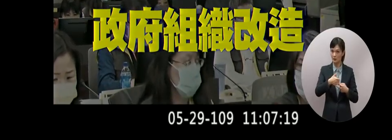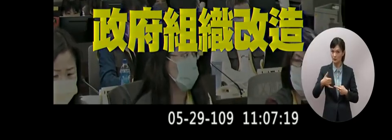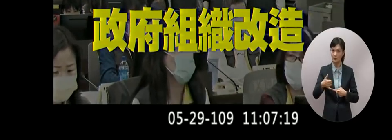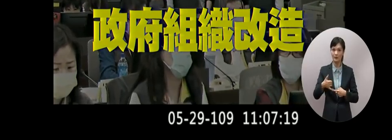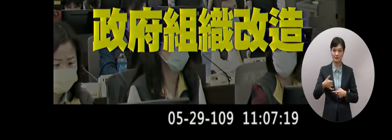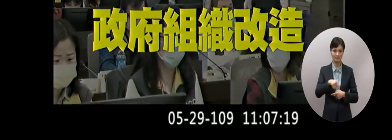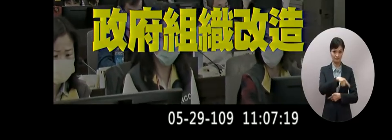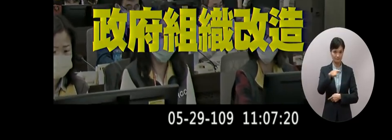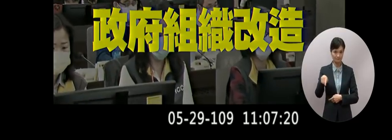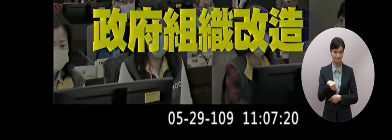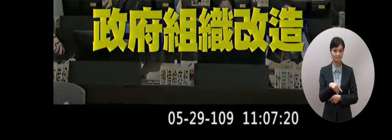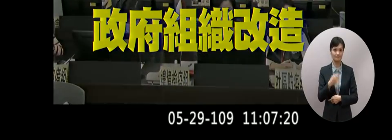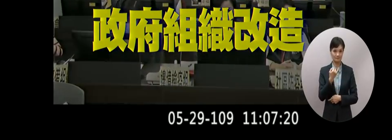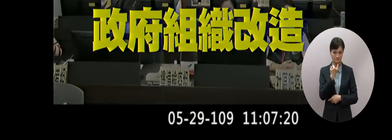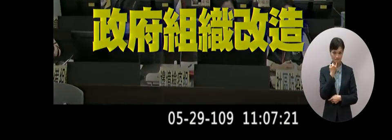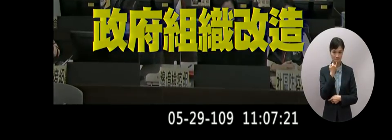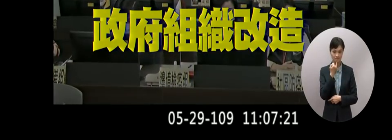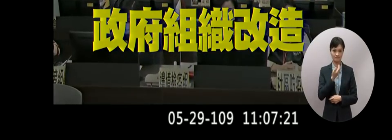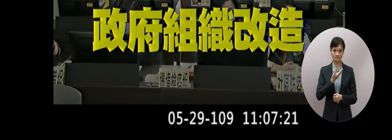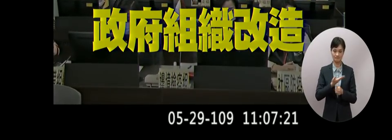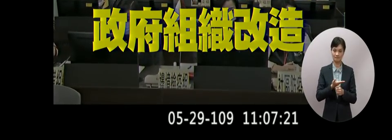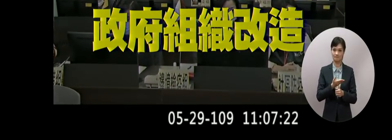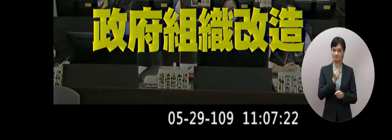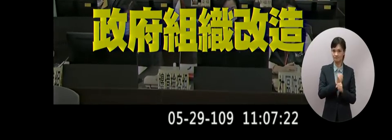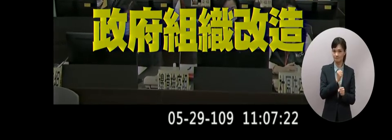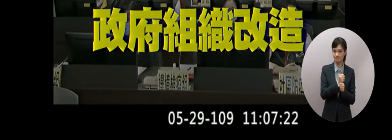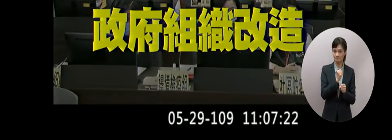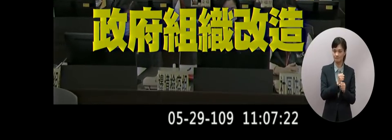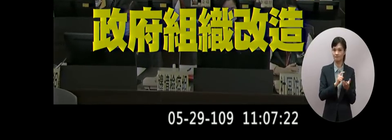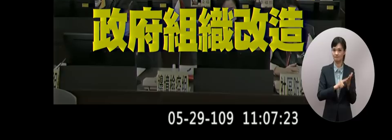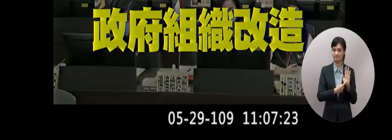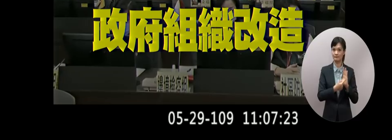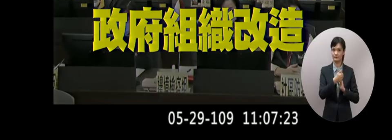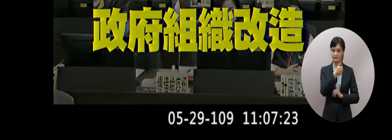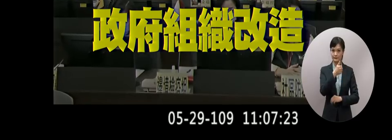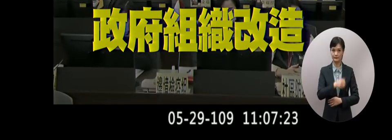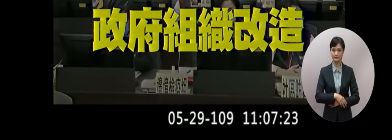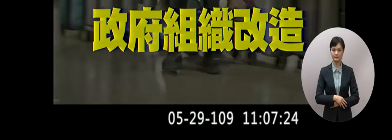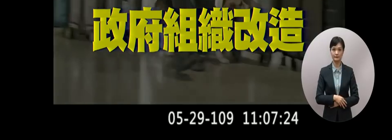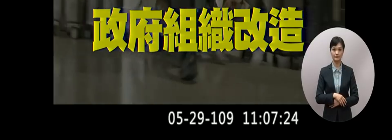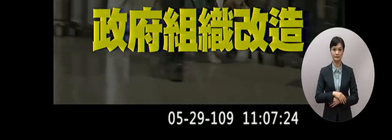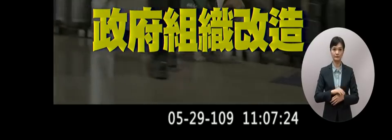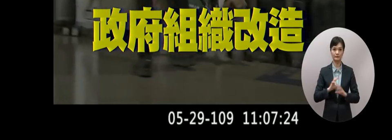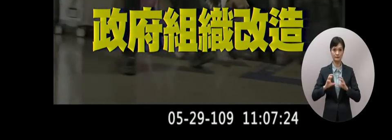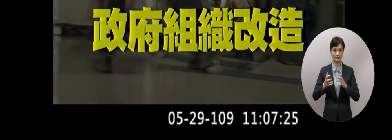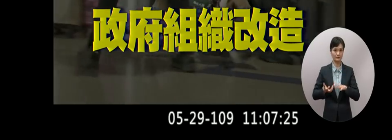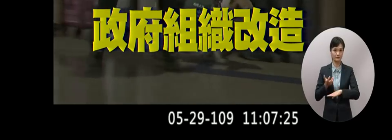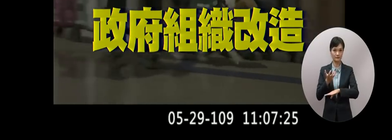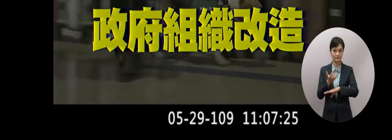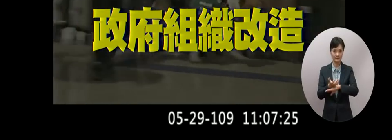在最适合的岗位上一展长才，为国贡献。